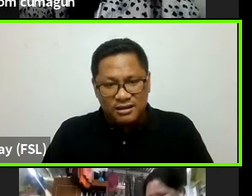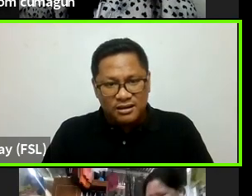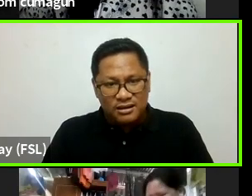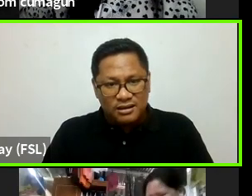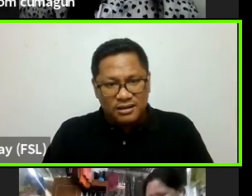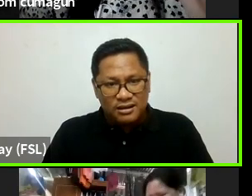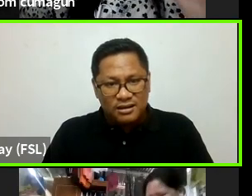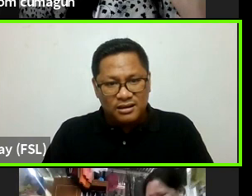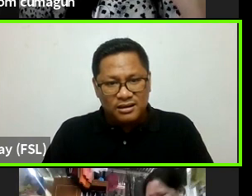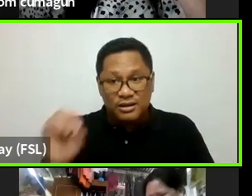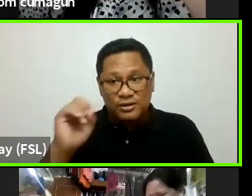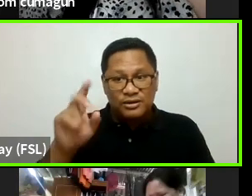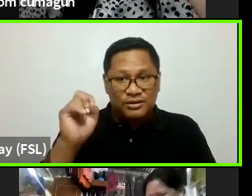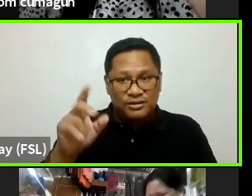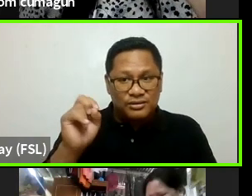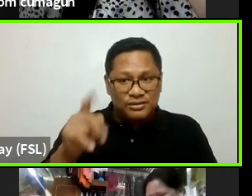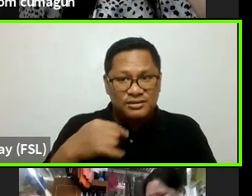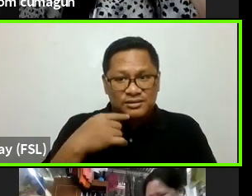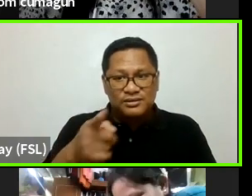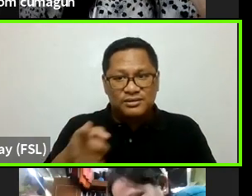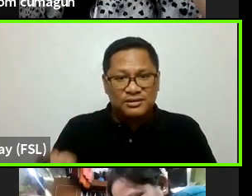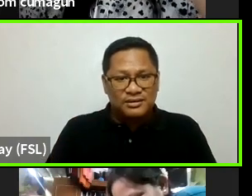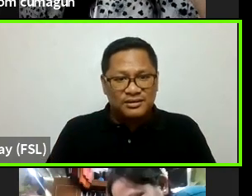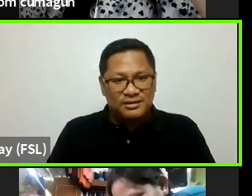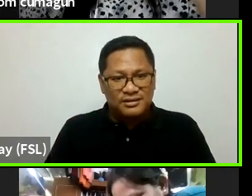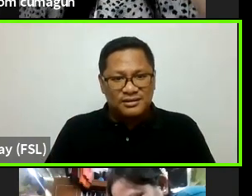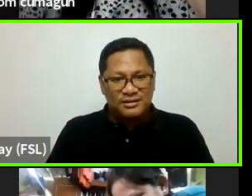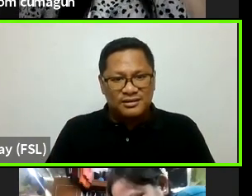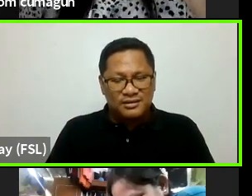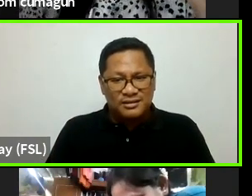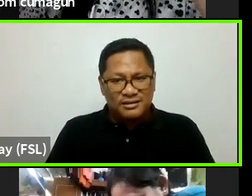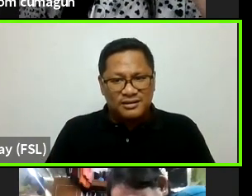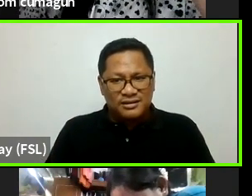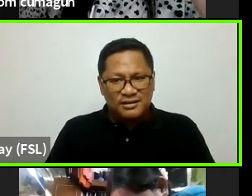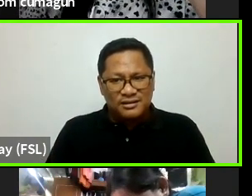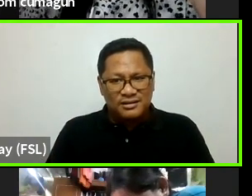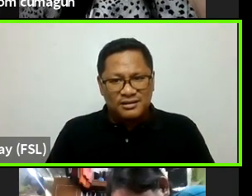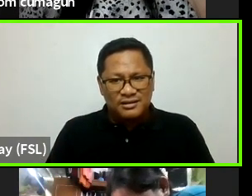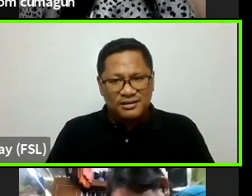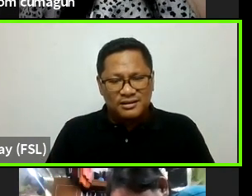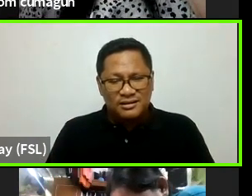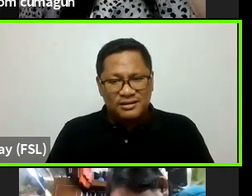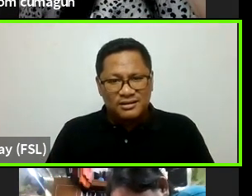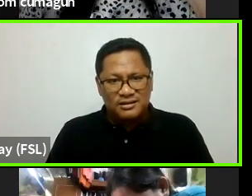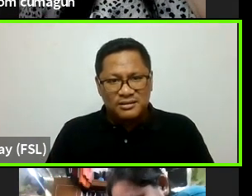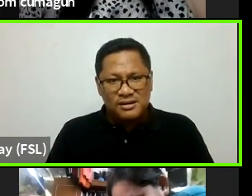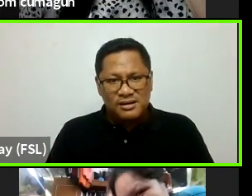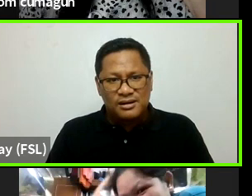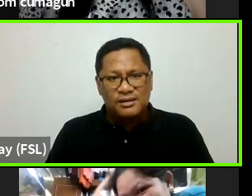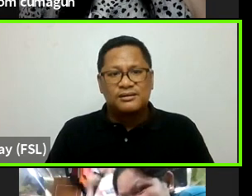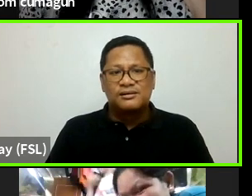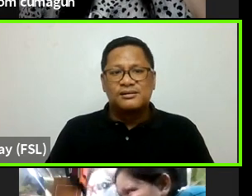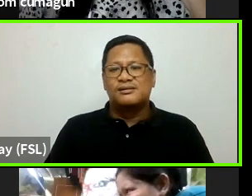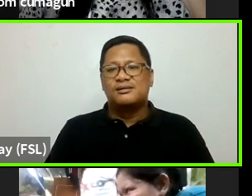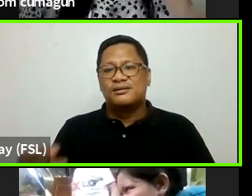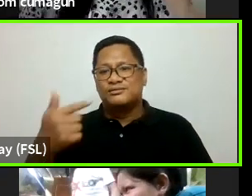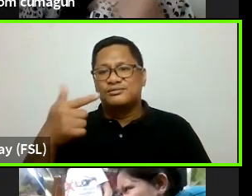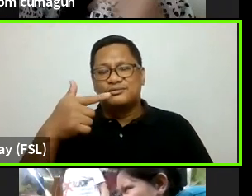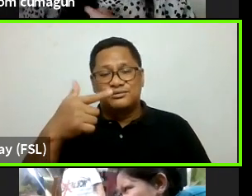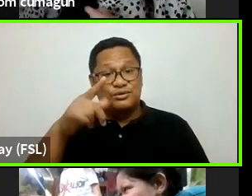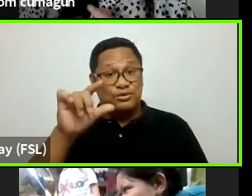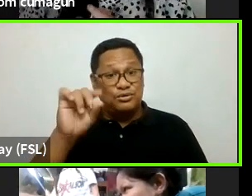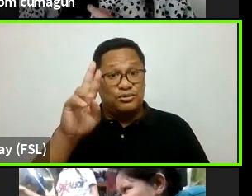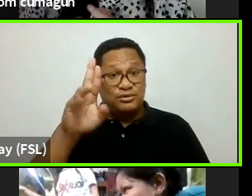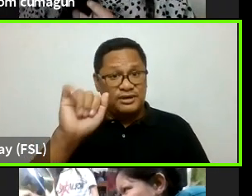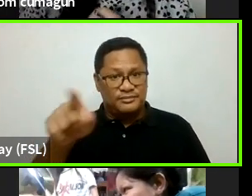ayun, okay na. Naging room kumagun na ako. Oo nga eh. Sige, palitan ko yung name mo. Gloria. Go ahead.